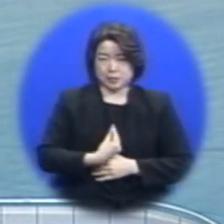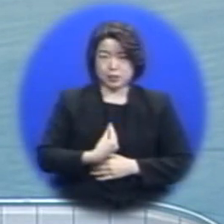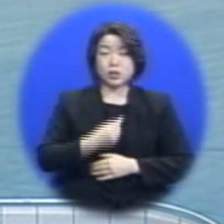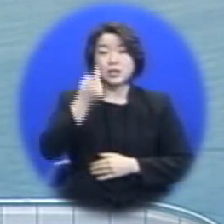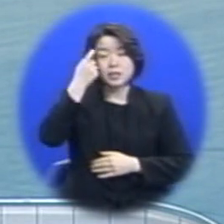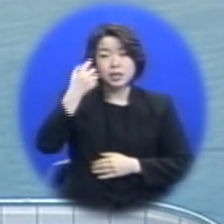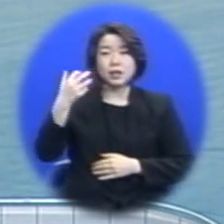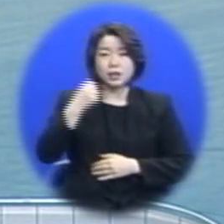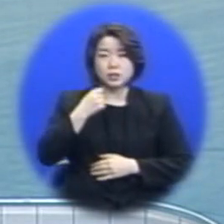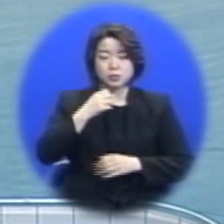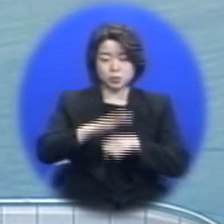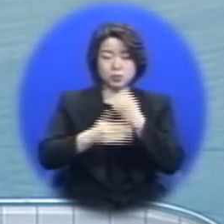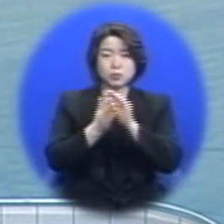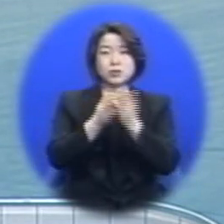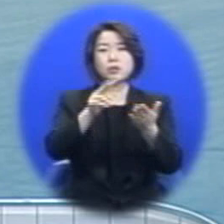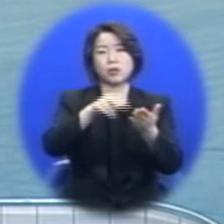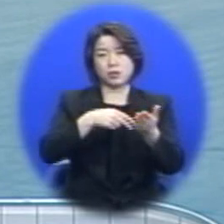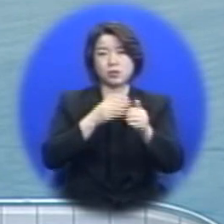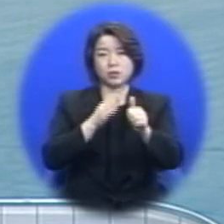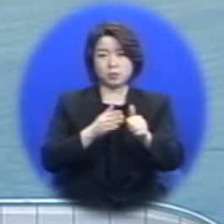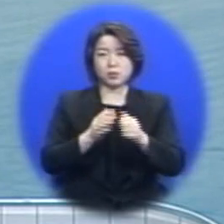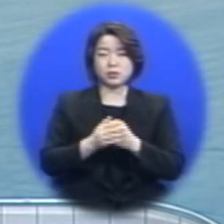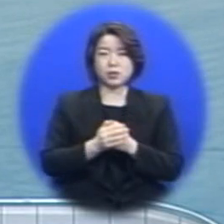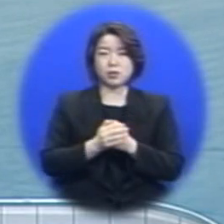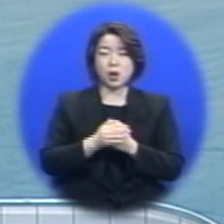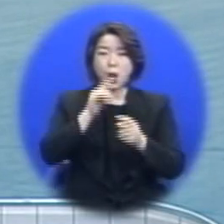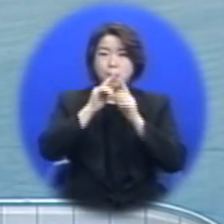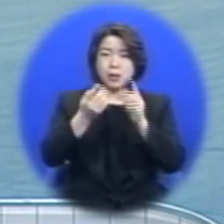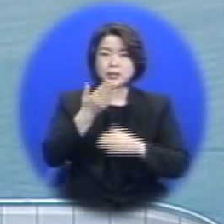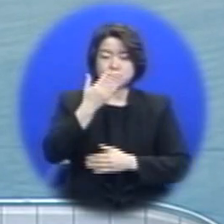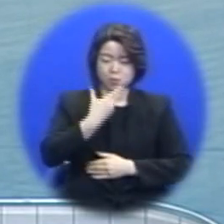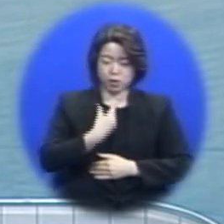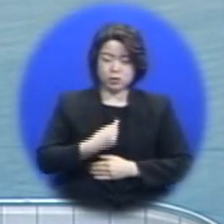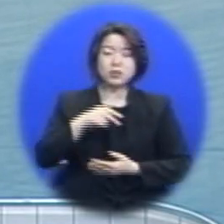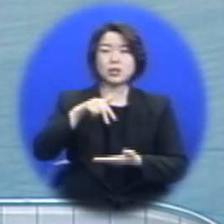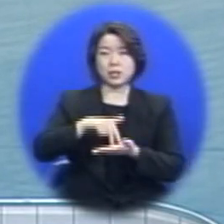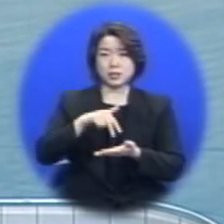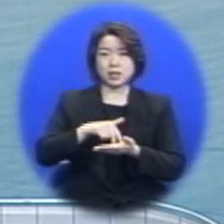성경을 읽어야 합니다. 말씀을 먹는다는 자세로